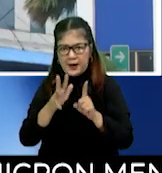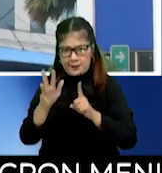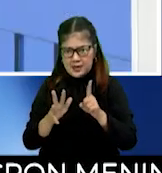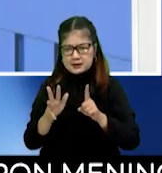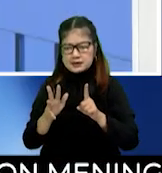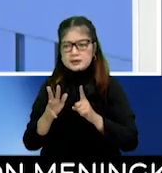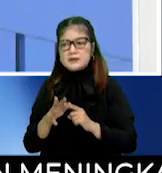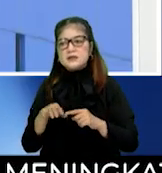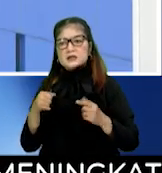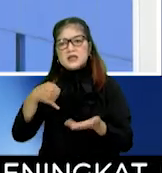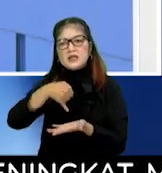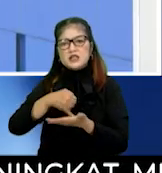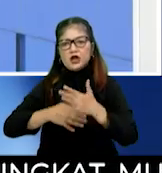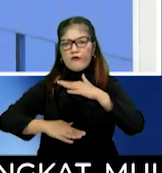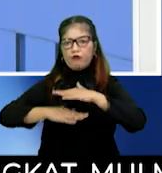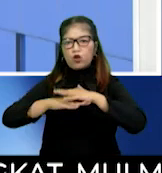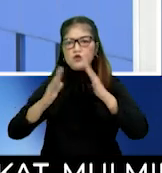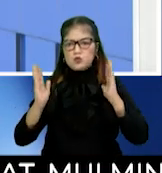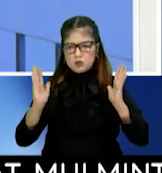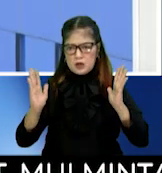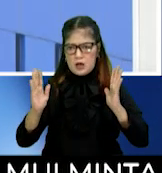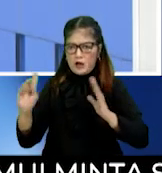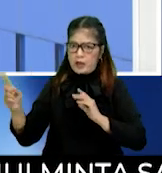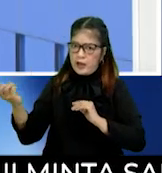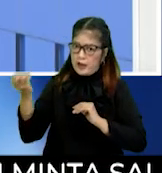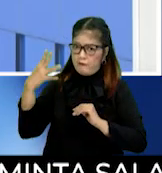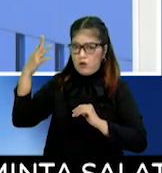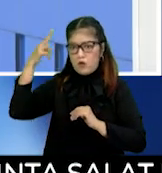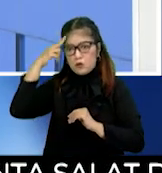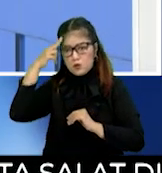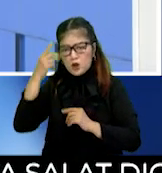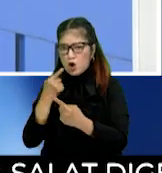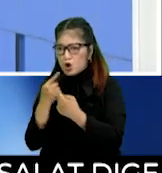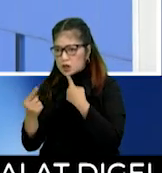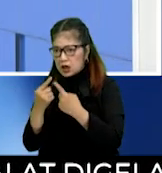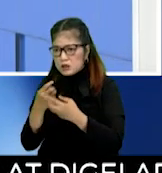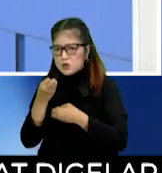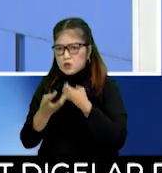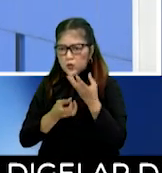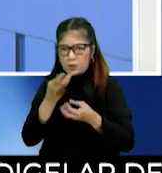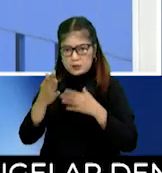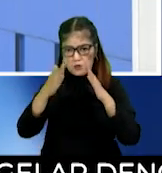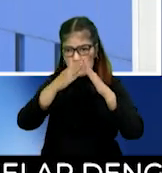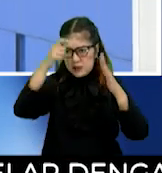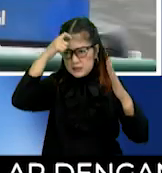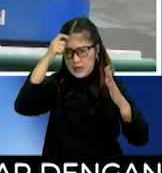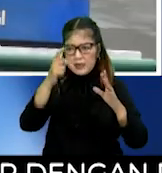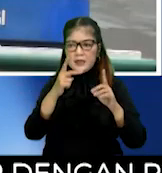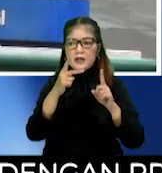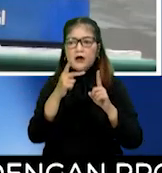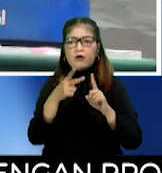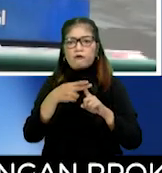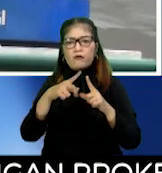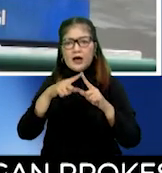ketriasiannya hampir penuh. Di mana berdasarkan informasi dari Kepala Subkoordinator Humas Rumah Sakit Fatmawati pada 4 Februari lalu,